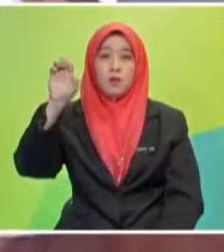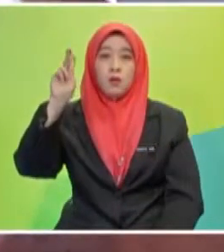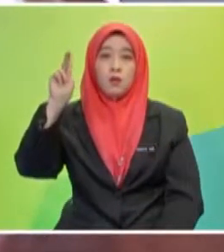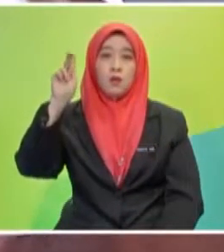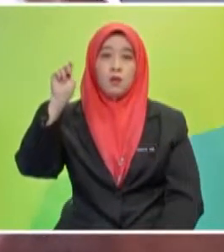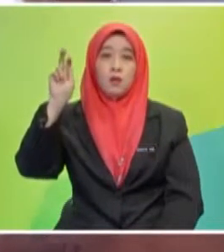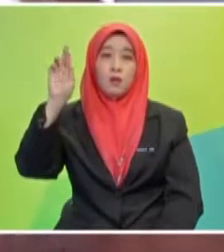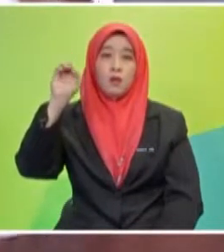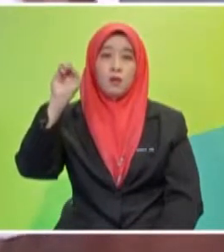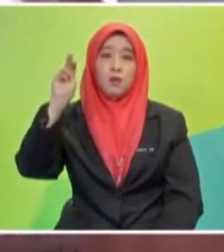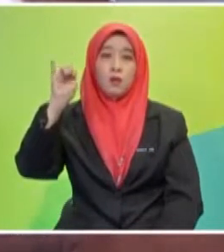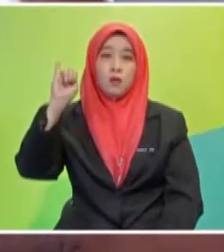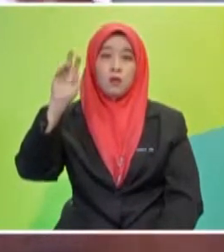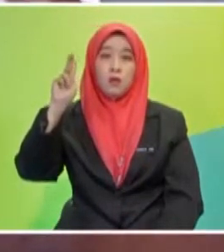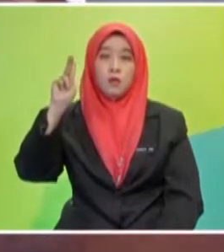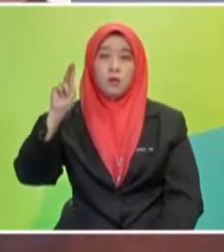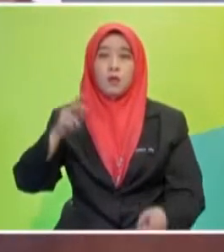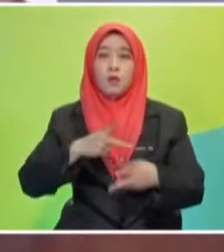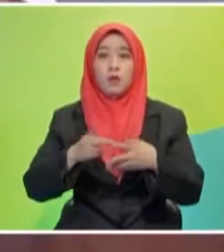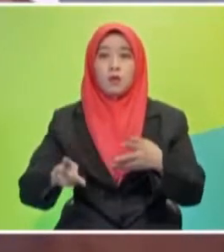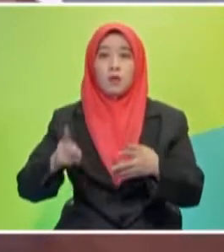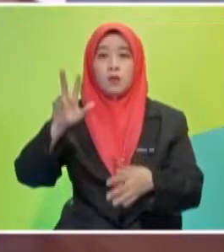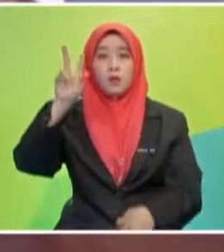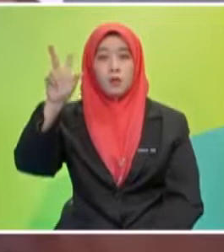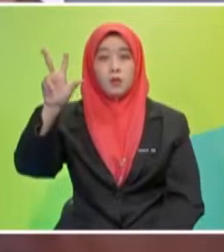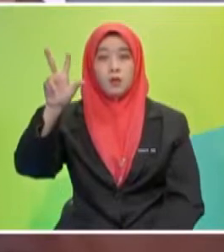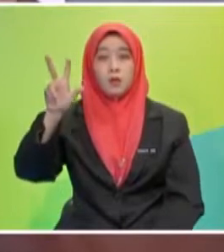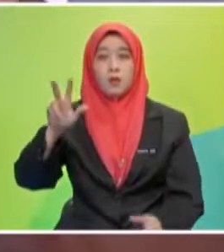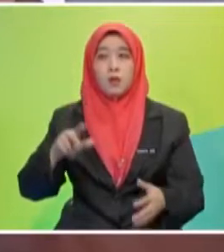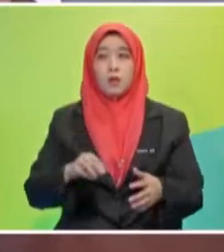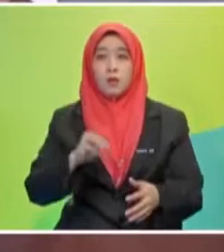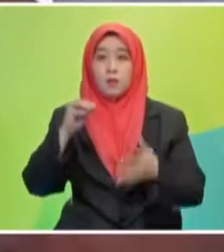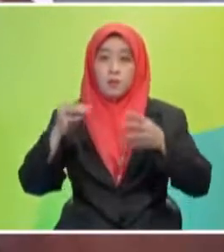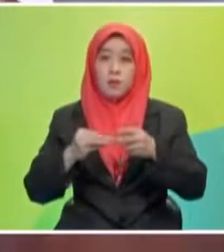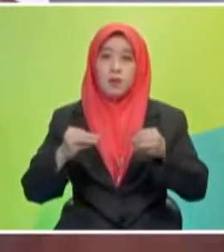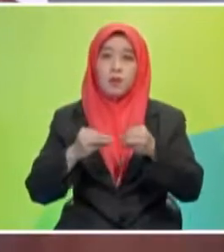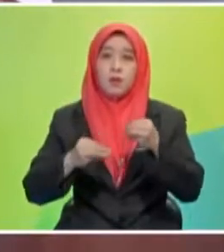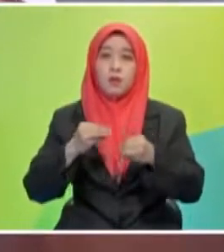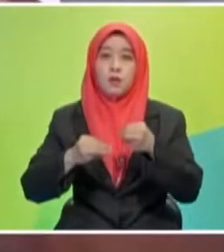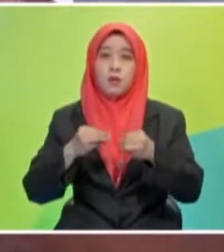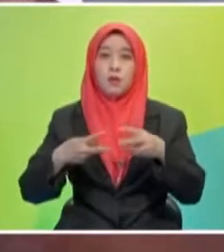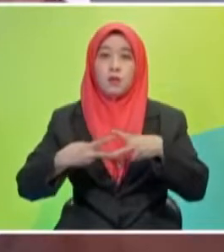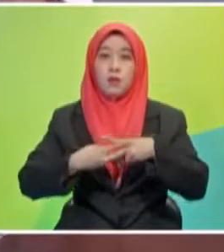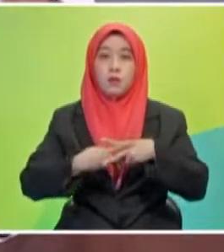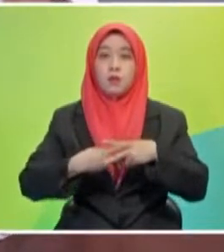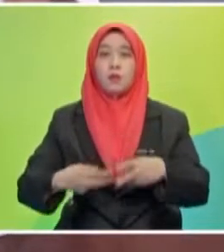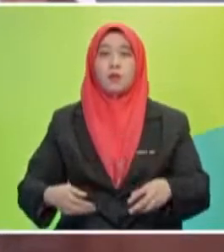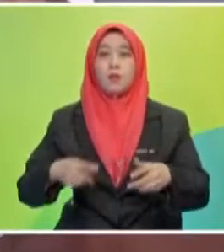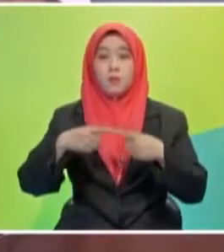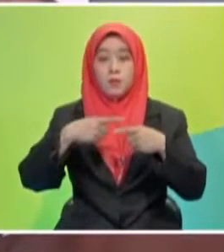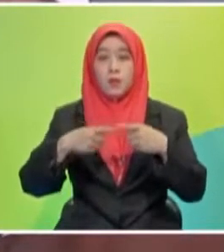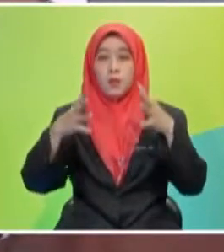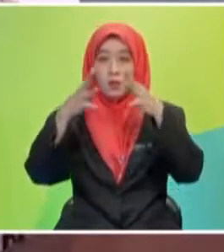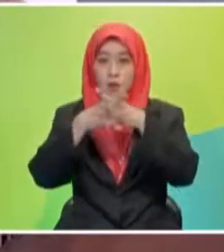yaitu komponen Mekkah Nike jadi bila digabungkan ke 33 komponen ini ia akan menjadi